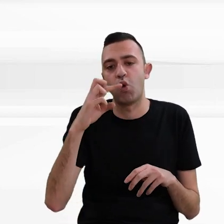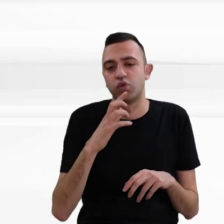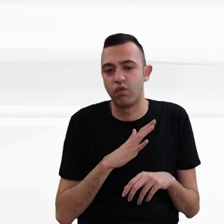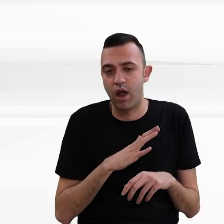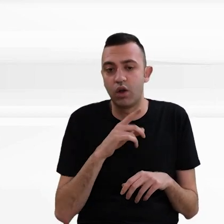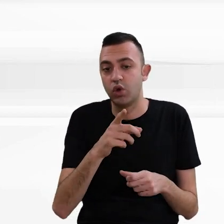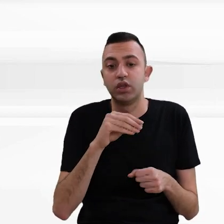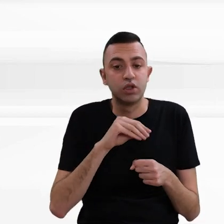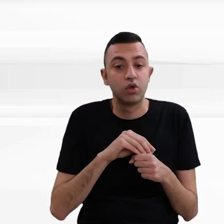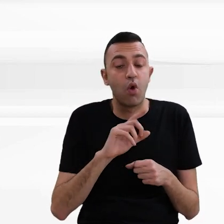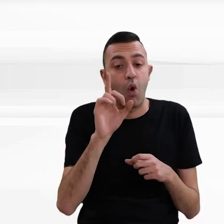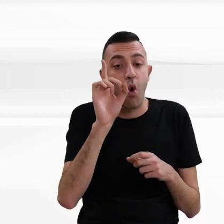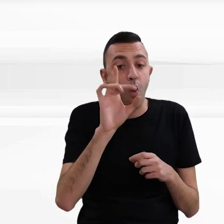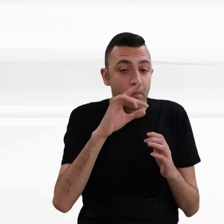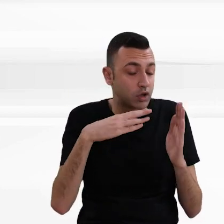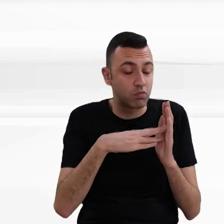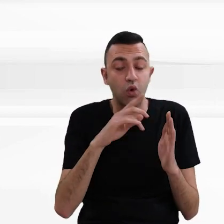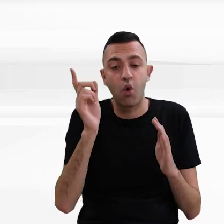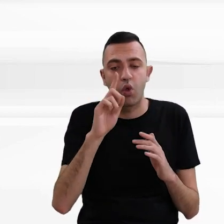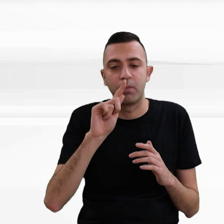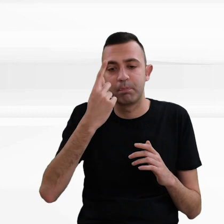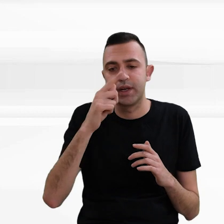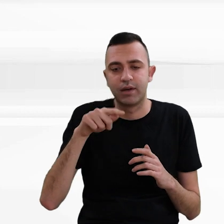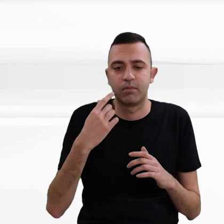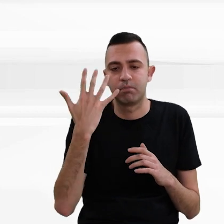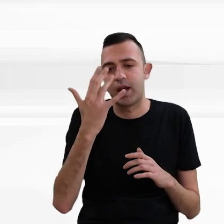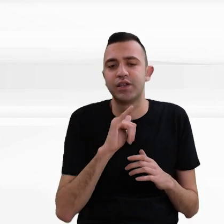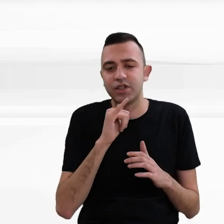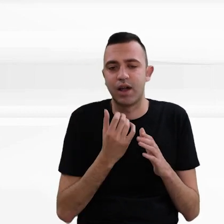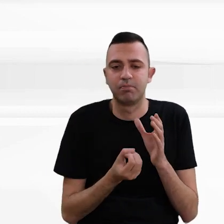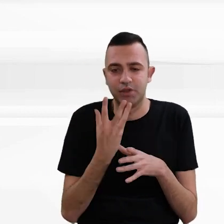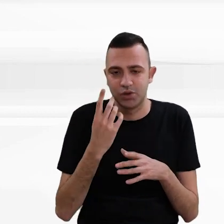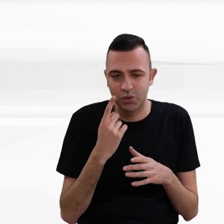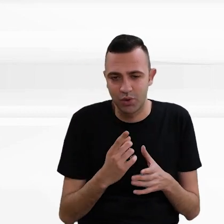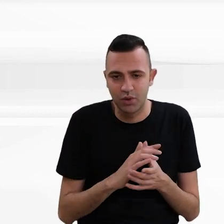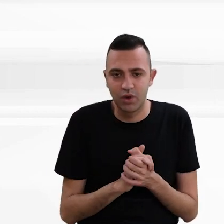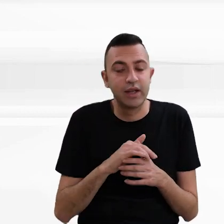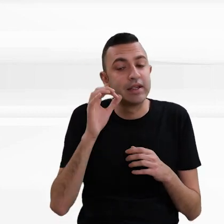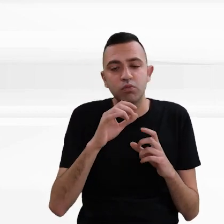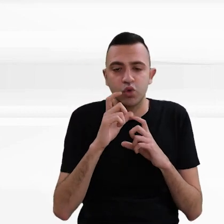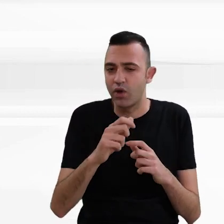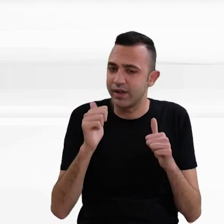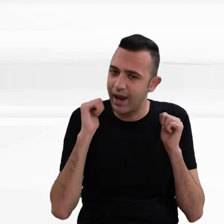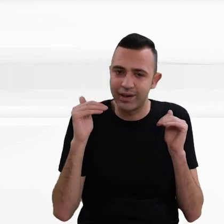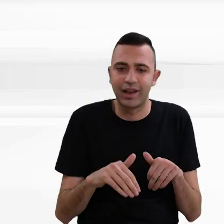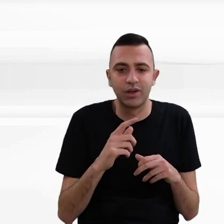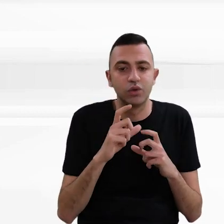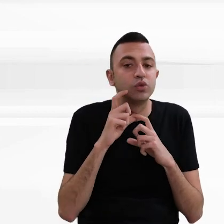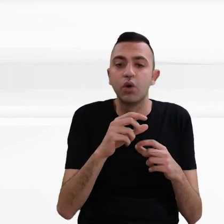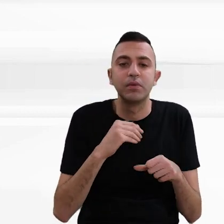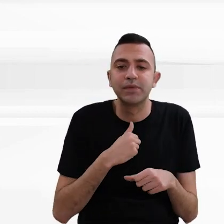porsiyon Muş O halde 15'i ona böldüğünde bir tam onda 5 gram oldu Şimdi sorumuza geri dönüyorum